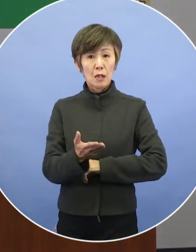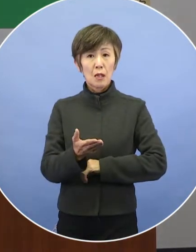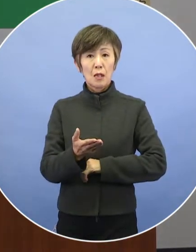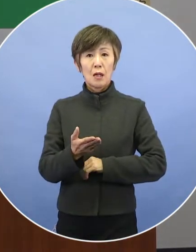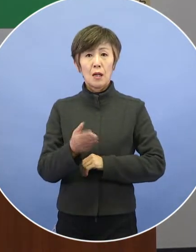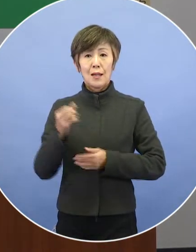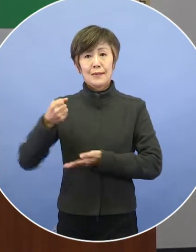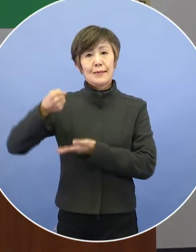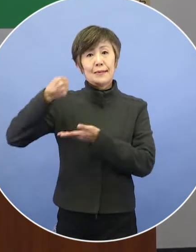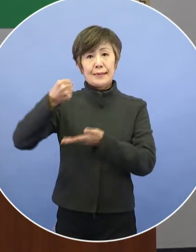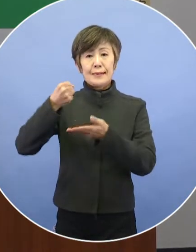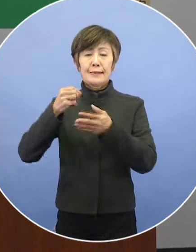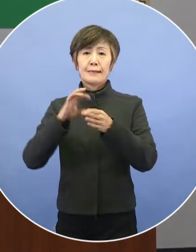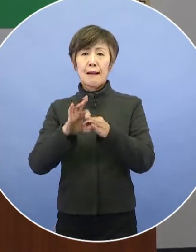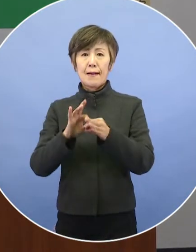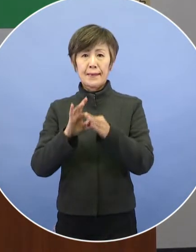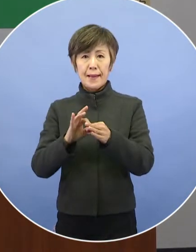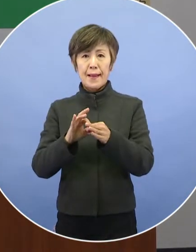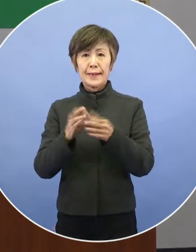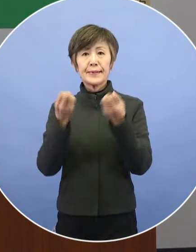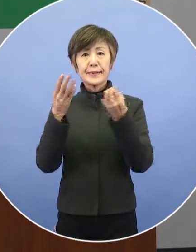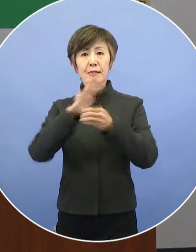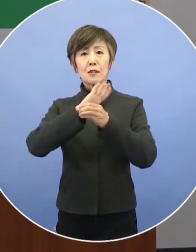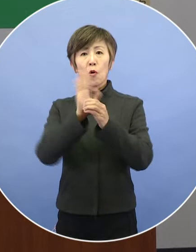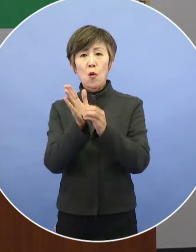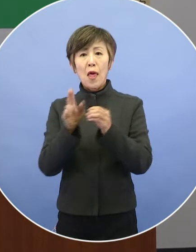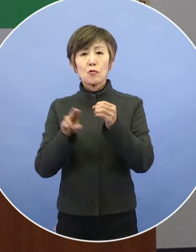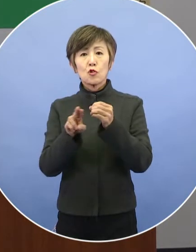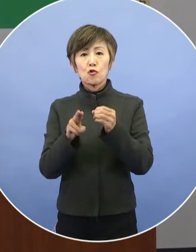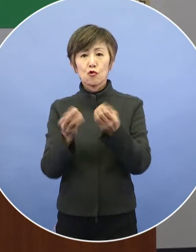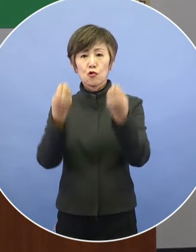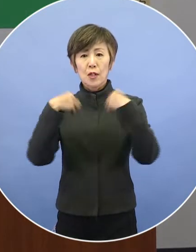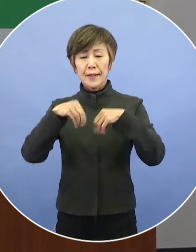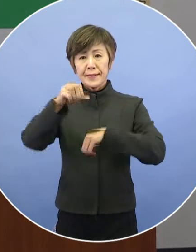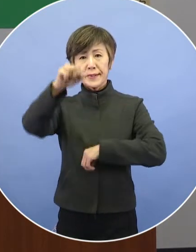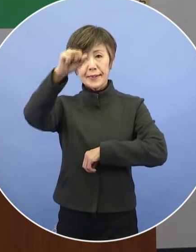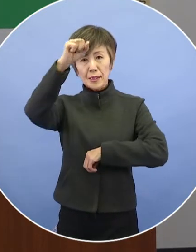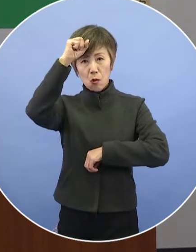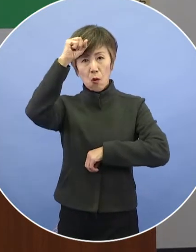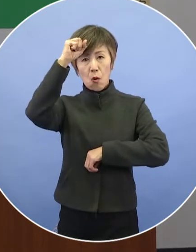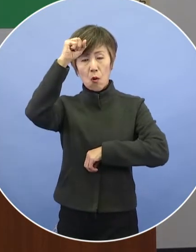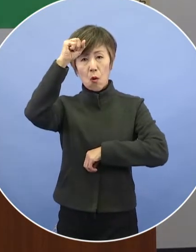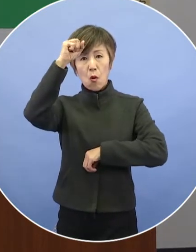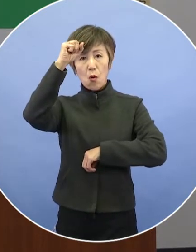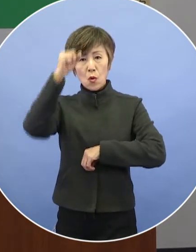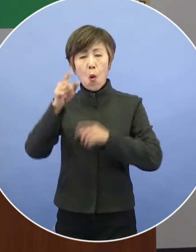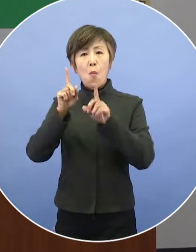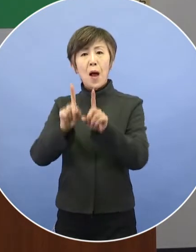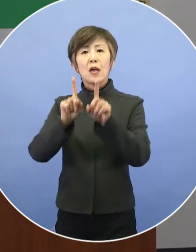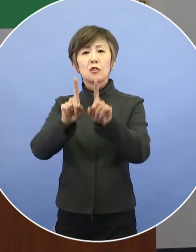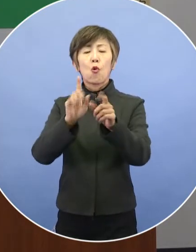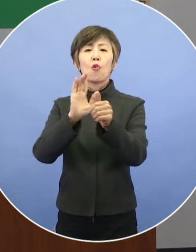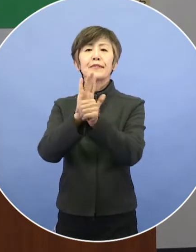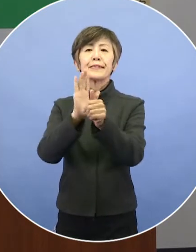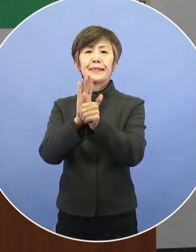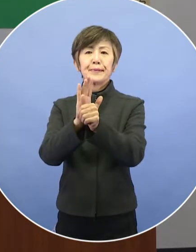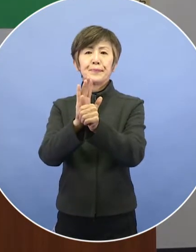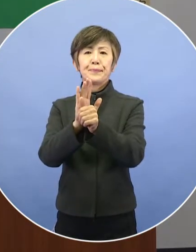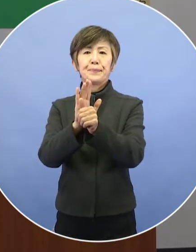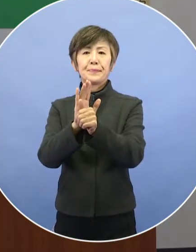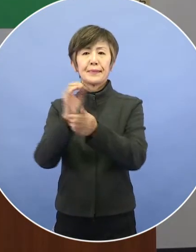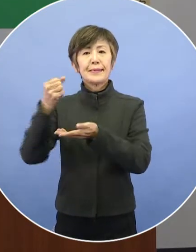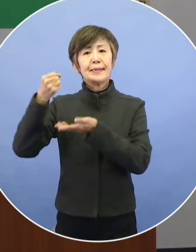続きまして資金の関係でございますが新型コロナウイルスの感染症の場合伴走資金というのがございます